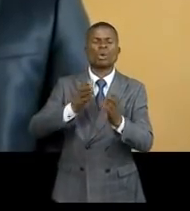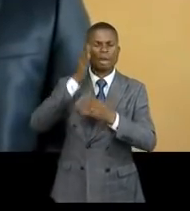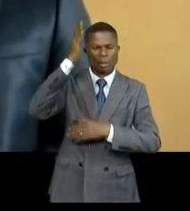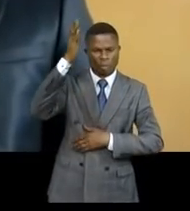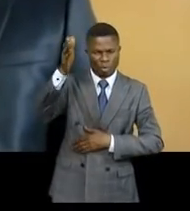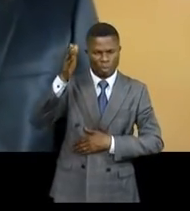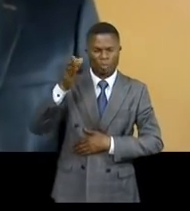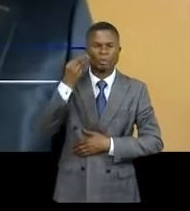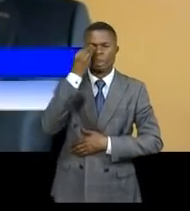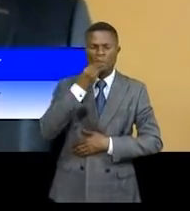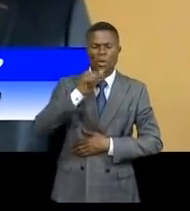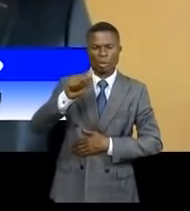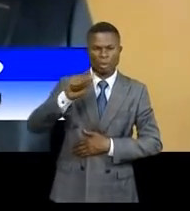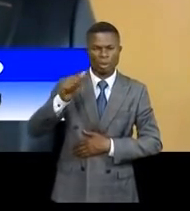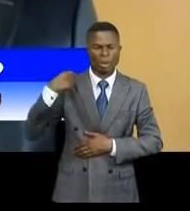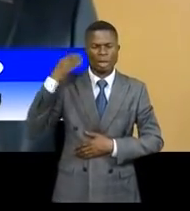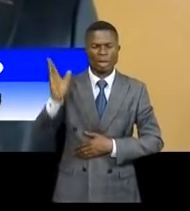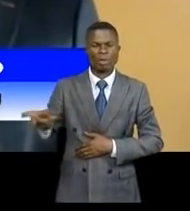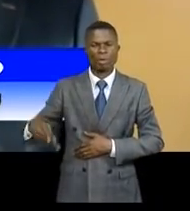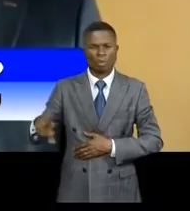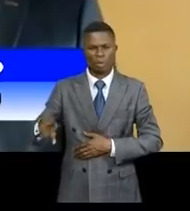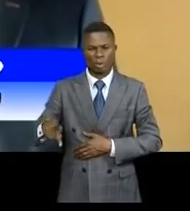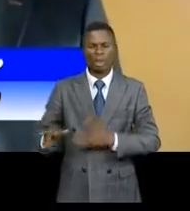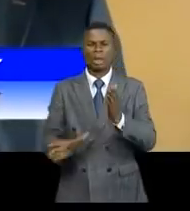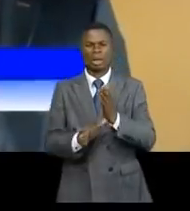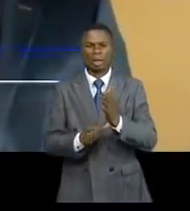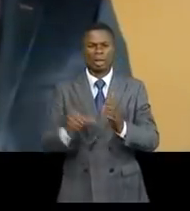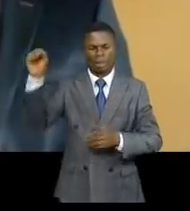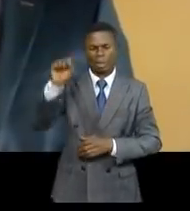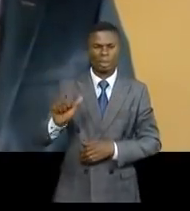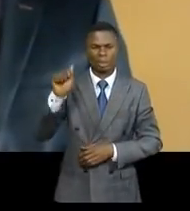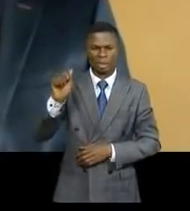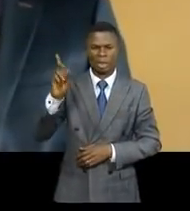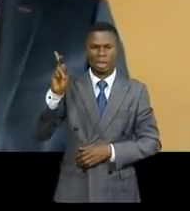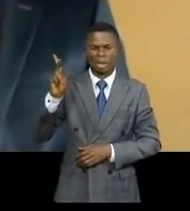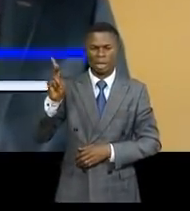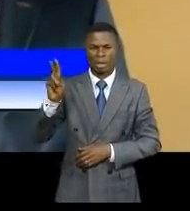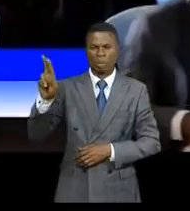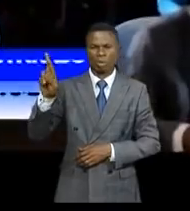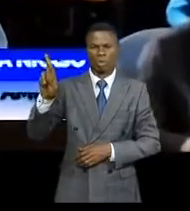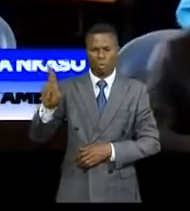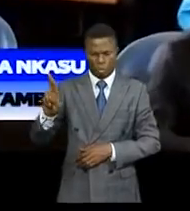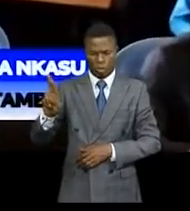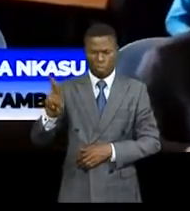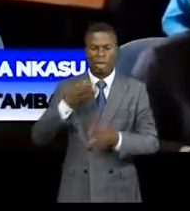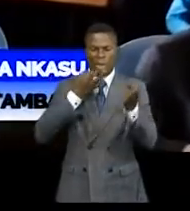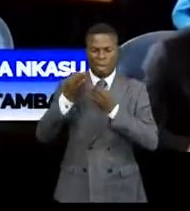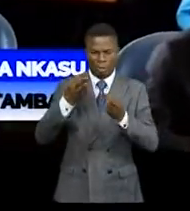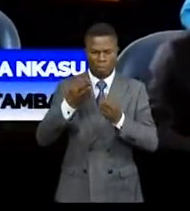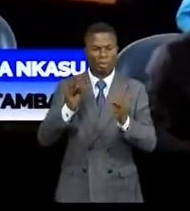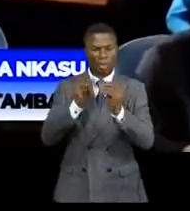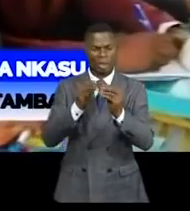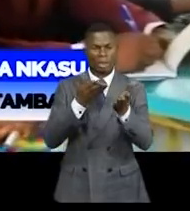Prenant la parole à son tour, le gouverneur des provinces intérimaires du Sankuru, Paul Tshabilonkoto, a indiqué que cet